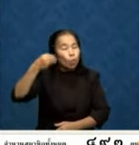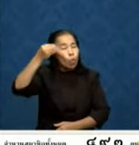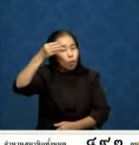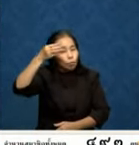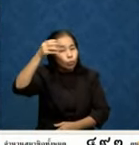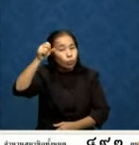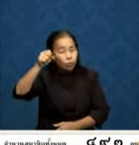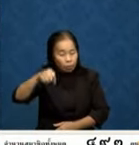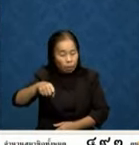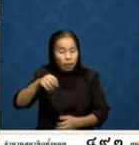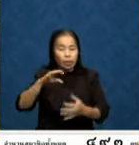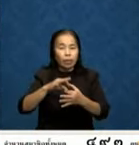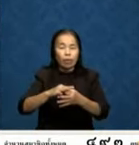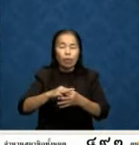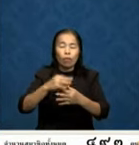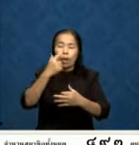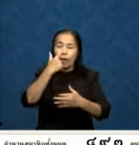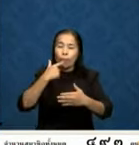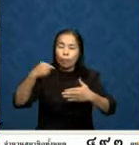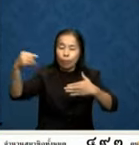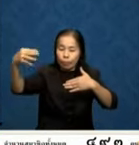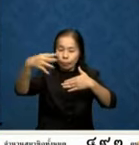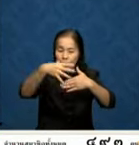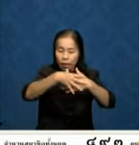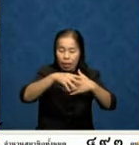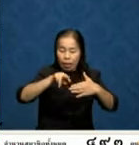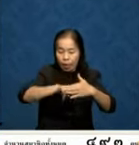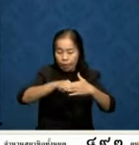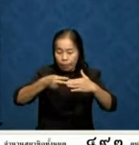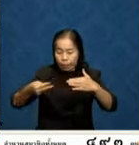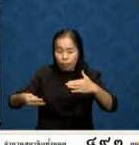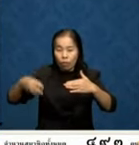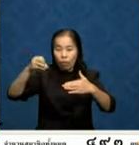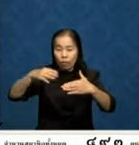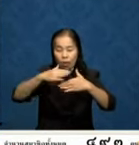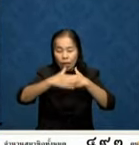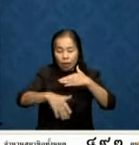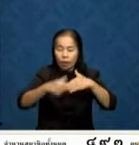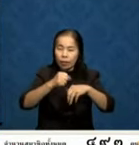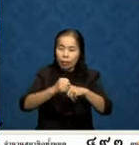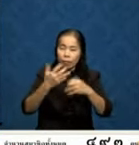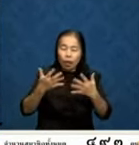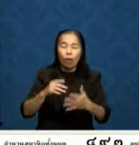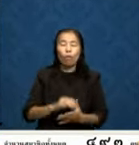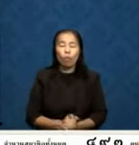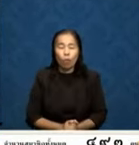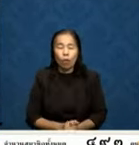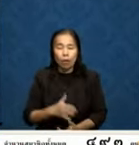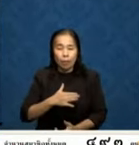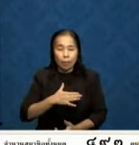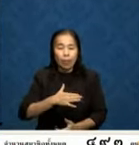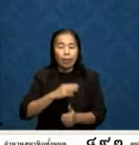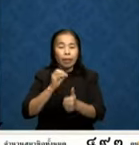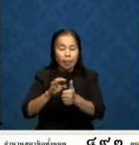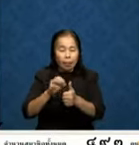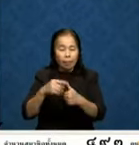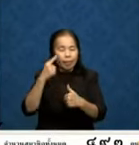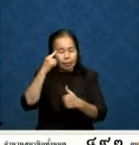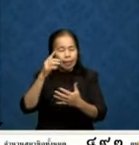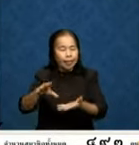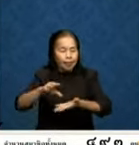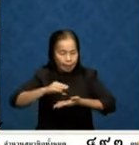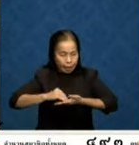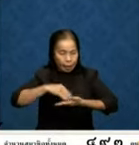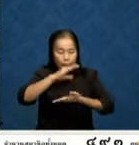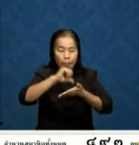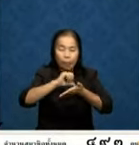ซล่ารูฟท็อปเนี่ยติดตั้งยังไงนะครับเกษตรกรจะดูแลรักษายังไงเนี่ยเป็นพวกเนี้ยเราได้นำไปปรับปรุงกับกรอ